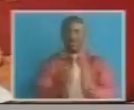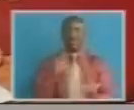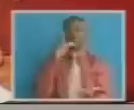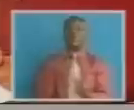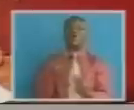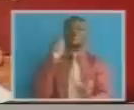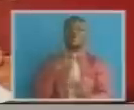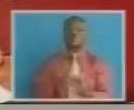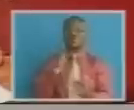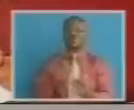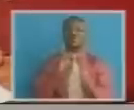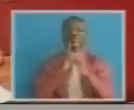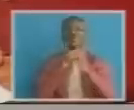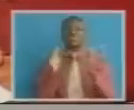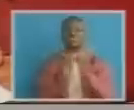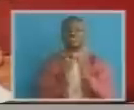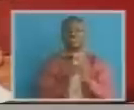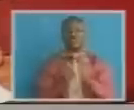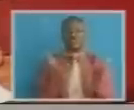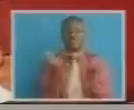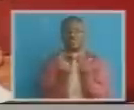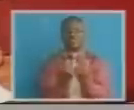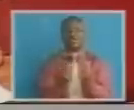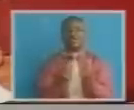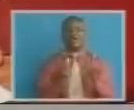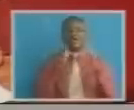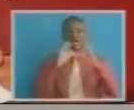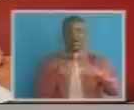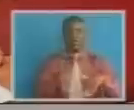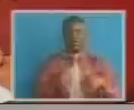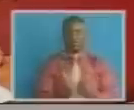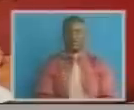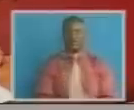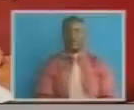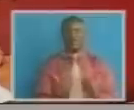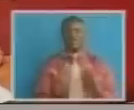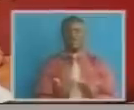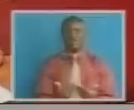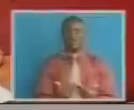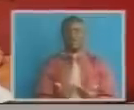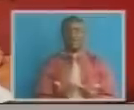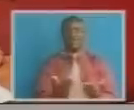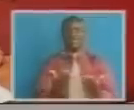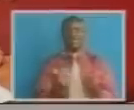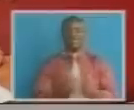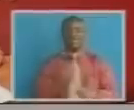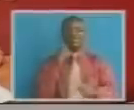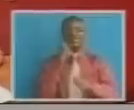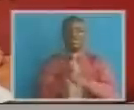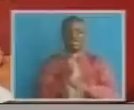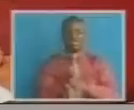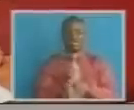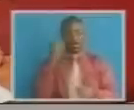mashati ya sheria iliyotungwa na Bunge hivyo tume ya uchaguzi kwa mamlaka haya iliyopewa kikatiba inaweza kufanyia kazi ushauri